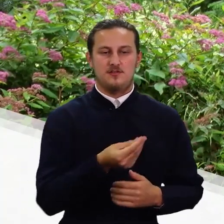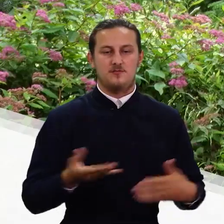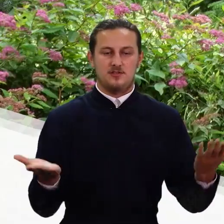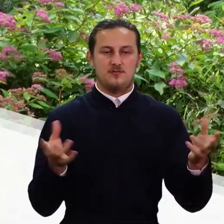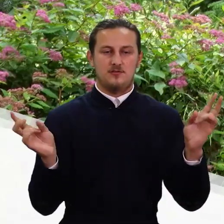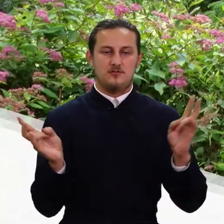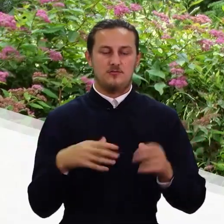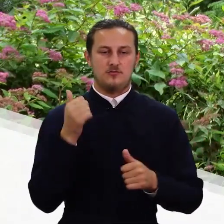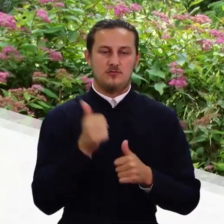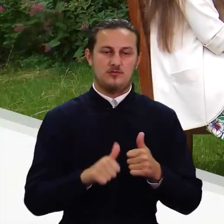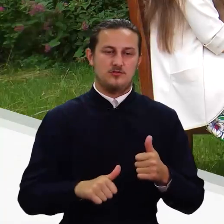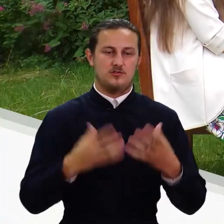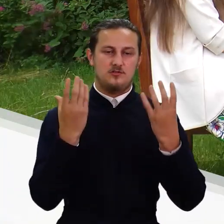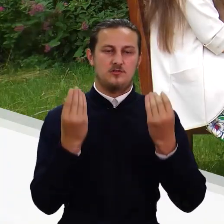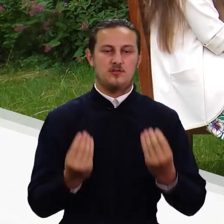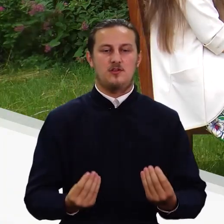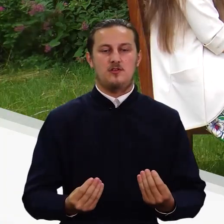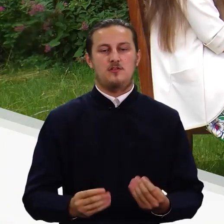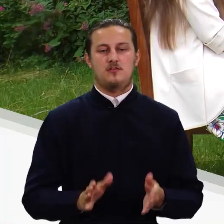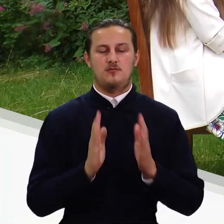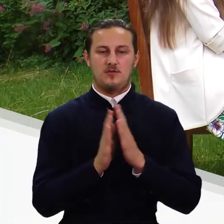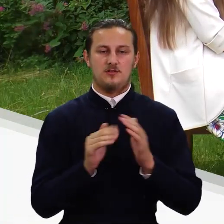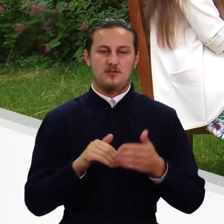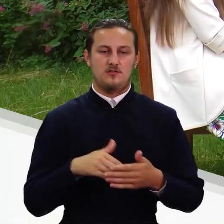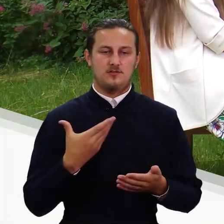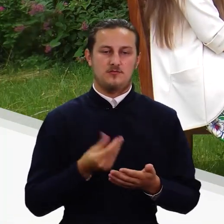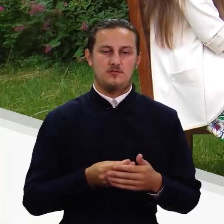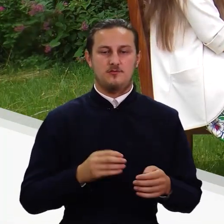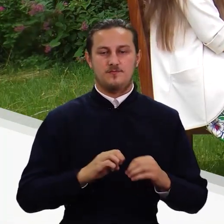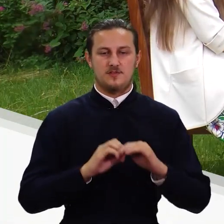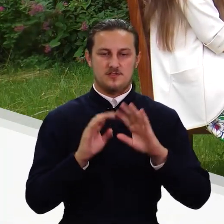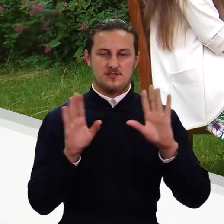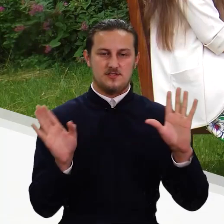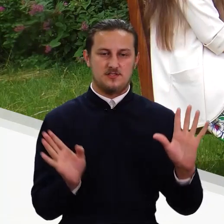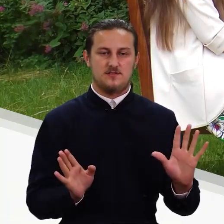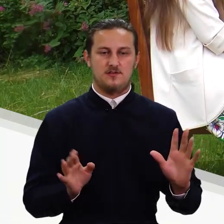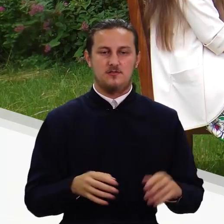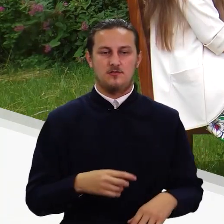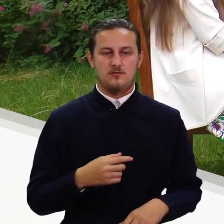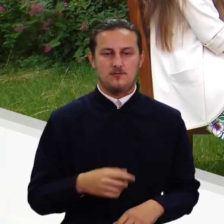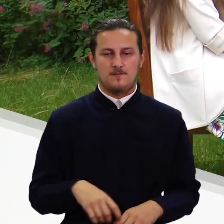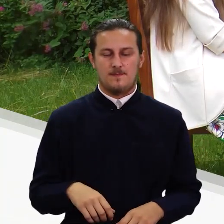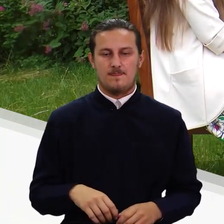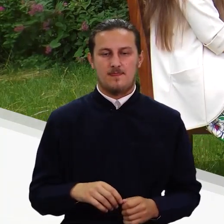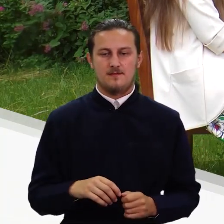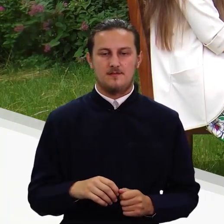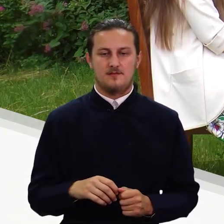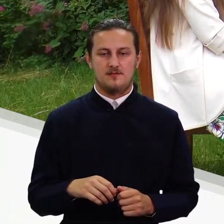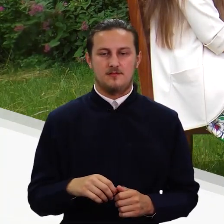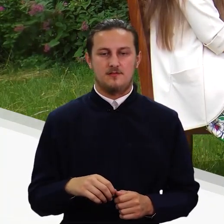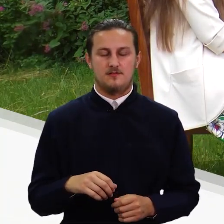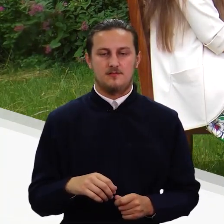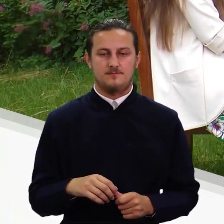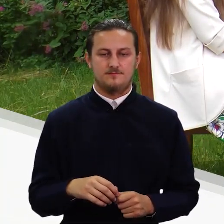нього молитися. Передусім, ти говорити з ним повинен. Хоча б коротко, мабуть. Коротенько, саме коротка молитва, всі її знають. Святий Угодничий